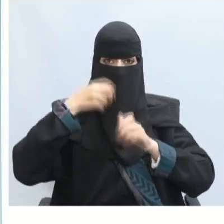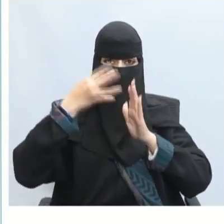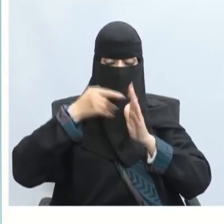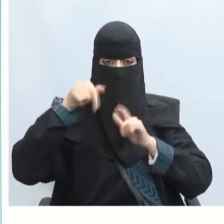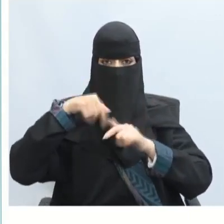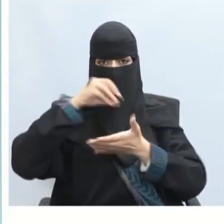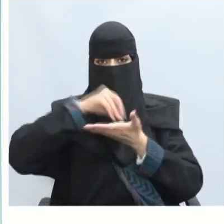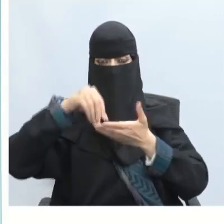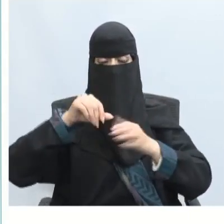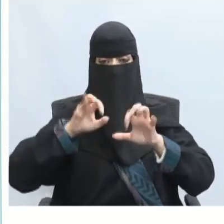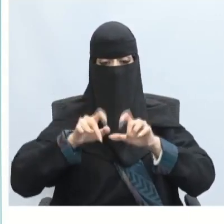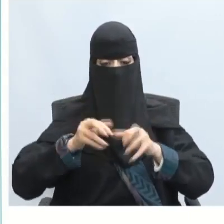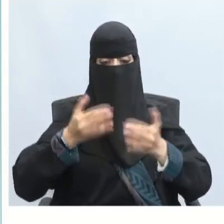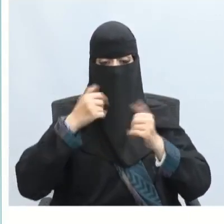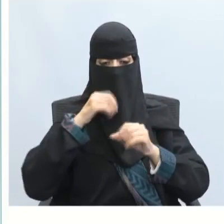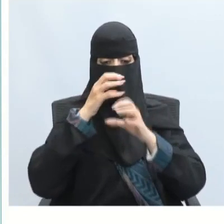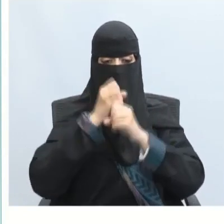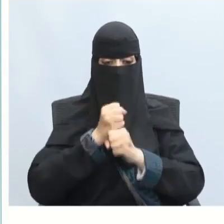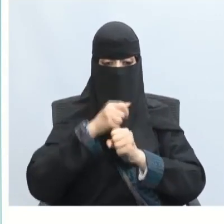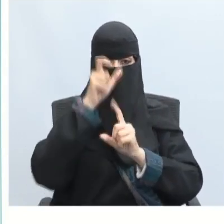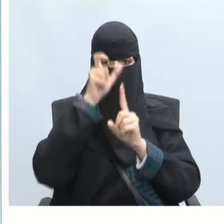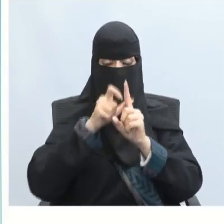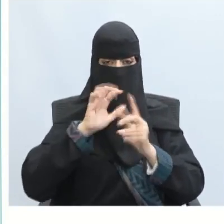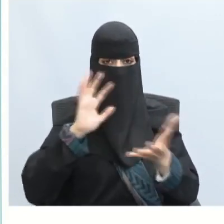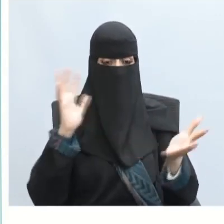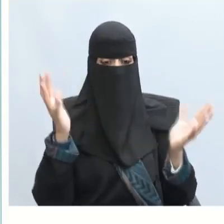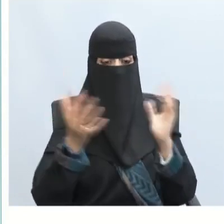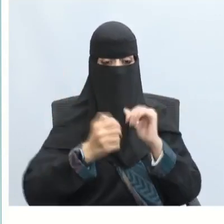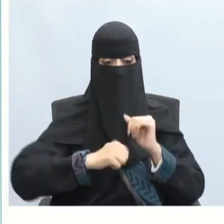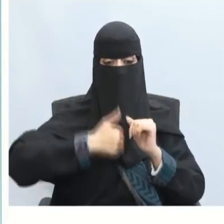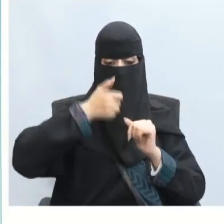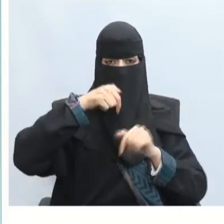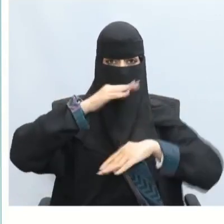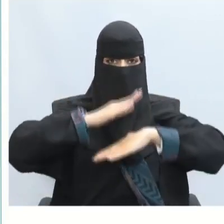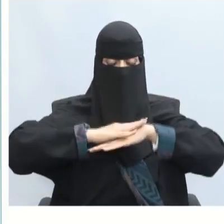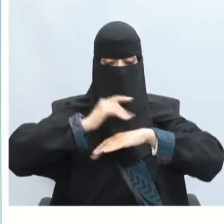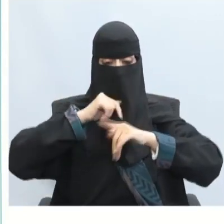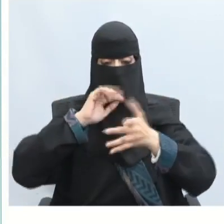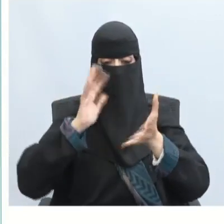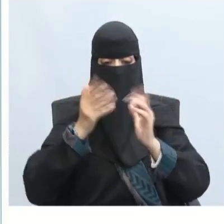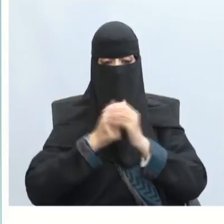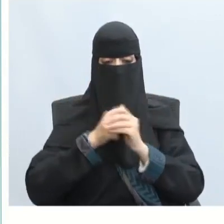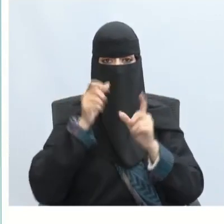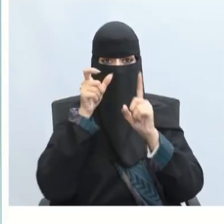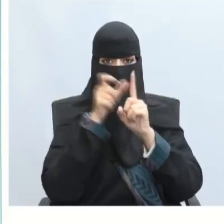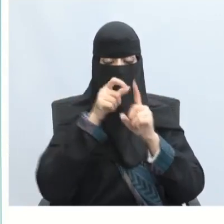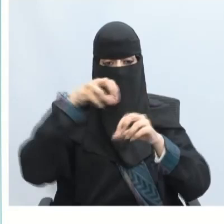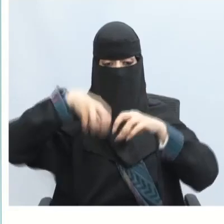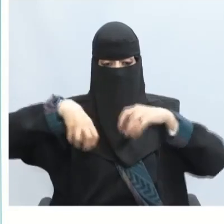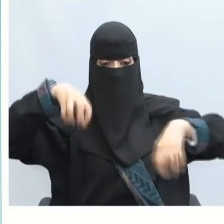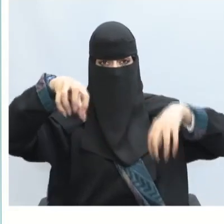الوسائل التقنيه وحمايه المصلحه العامه والاخلاق والاداب